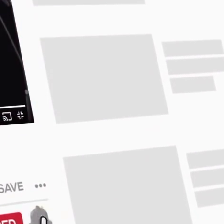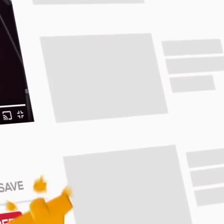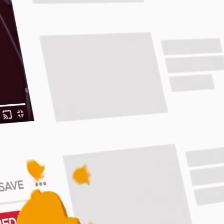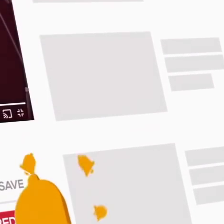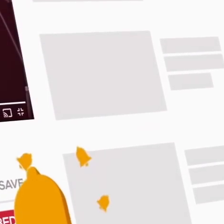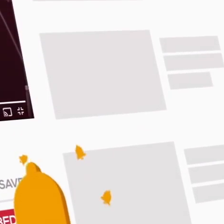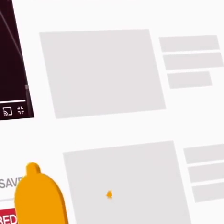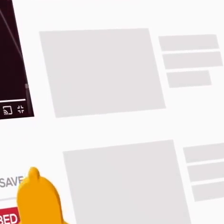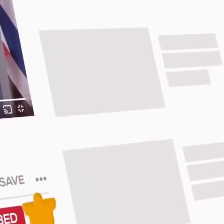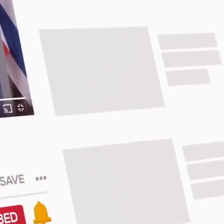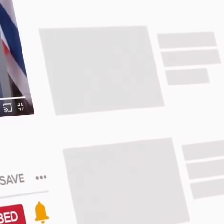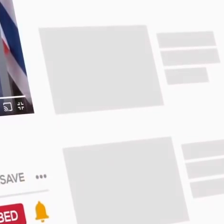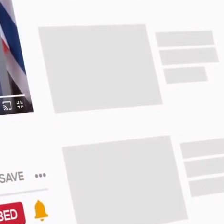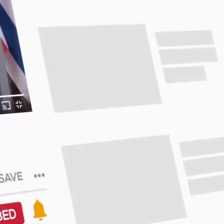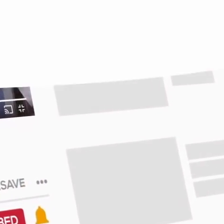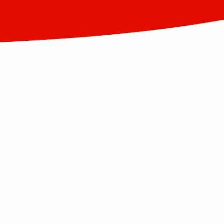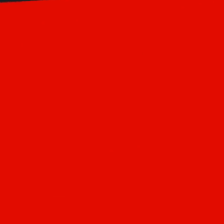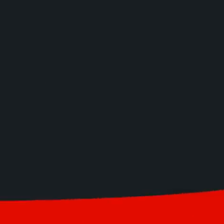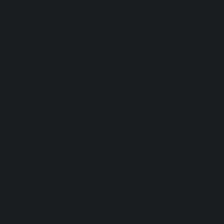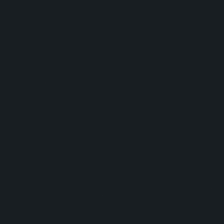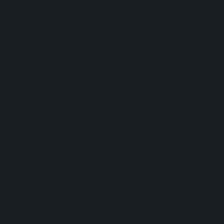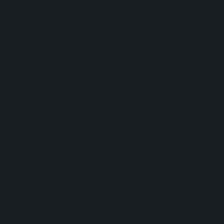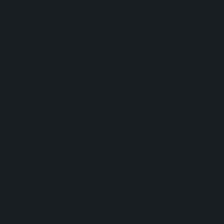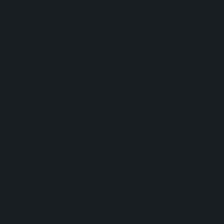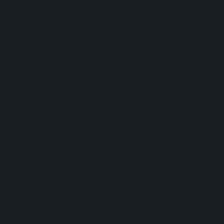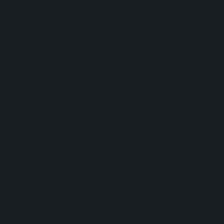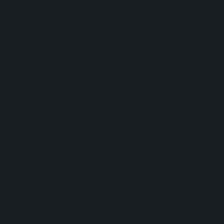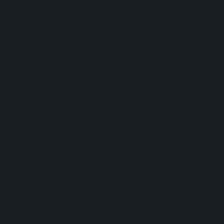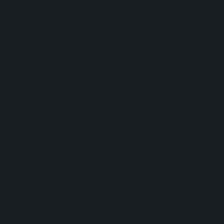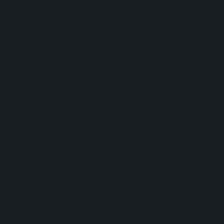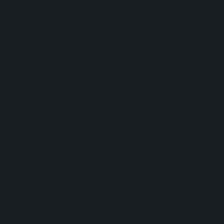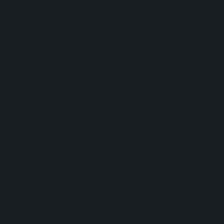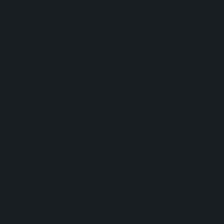พียงเท่านี้คุณจะไม่พลาดทุกข่าวสารสำคัญ